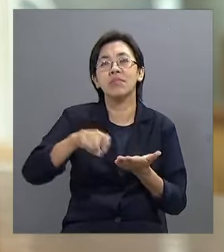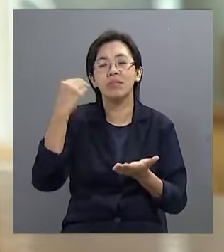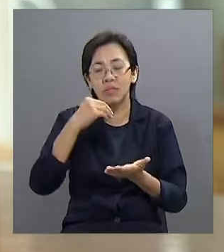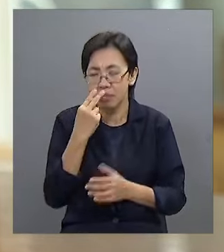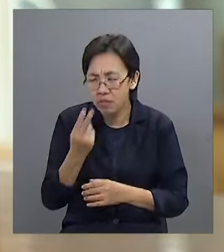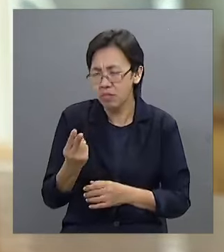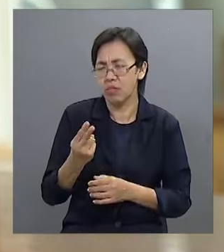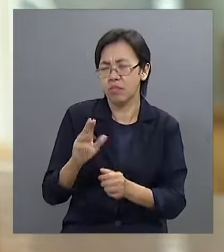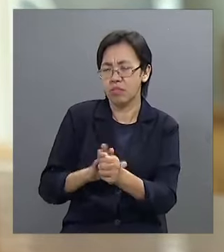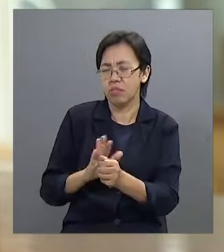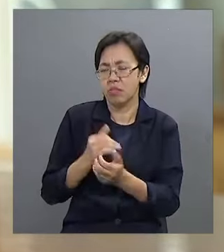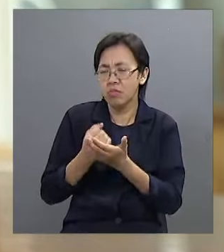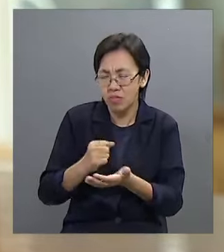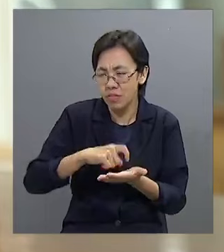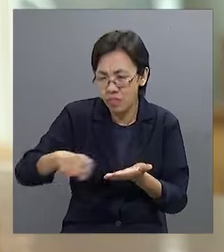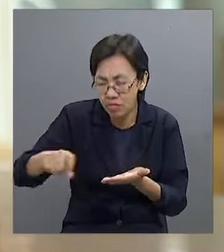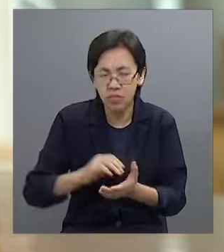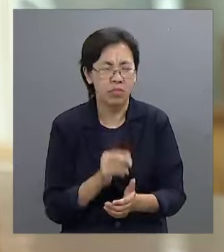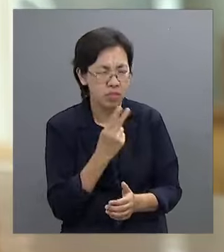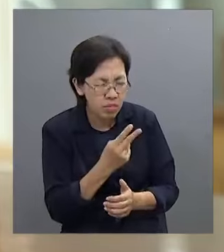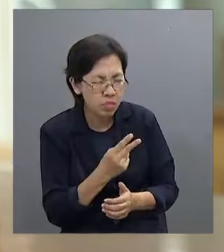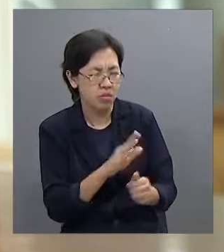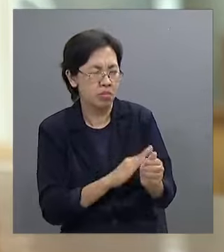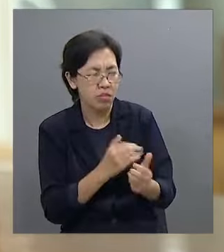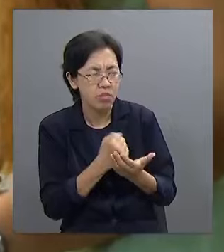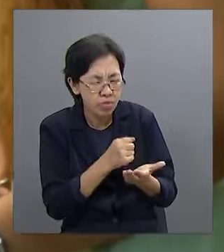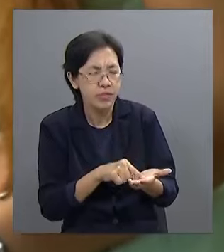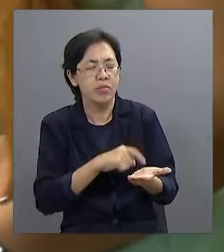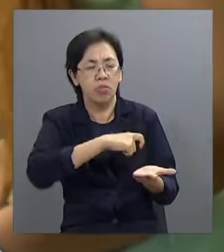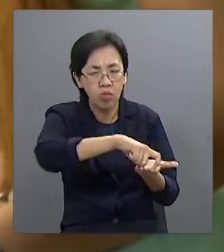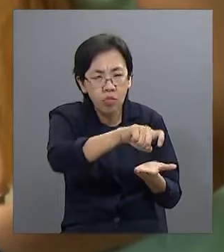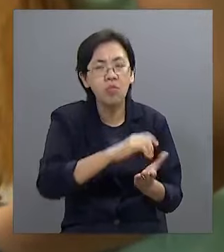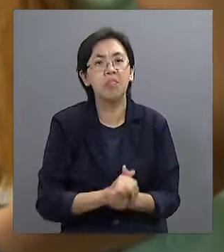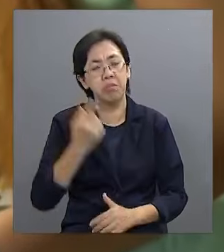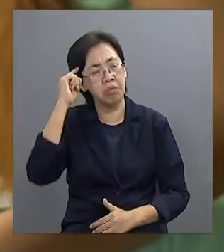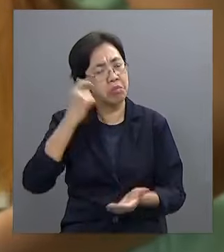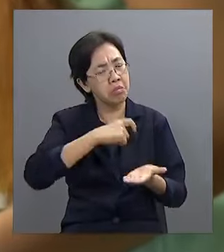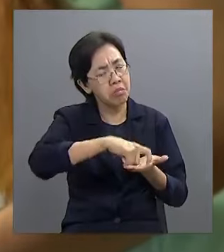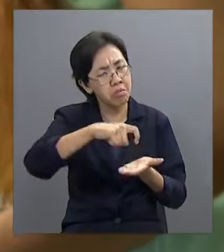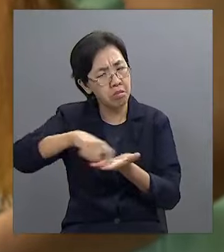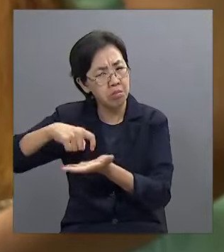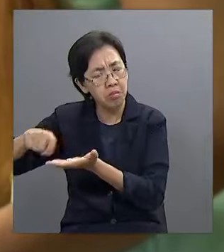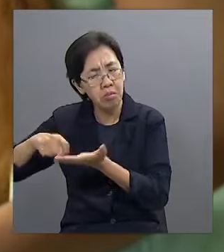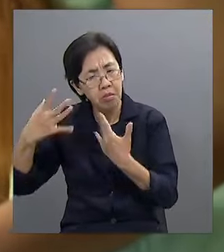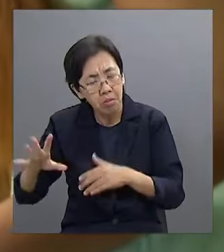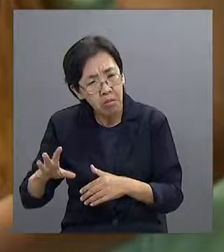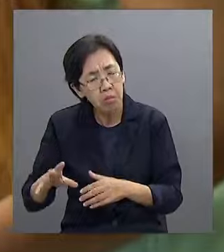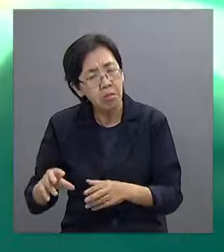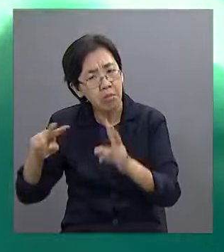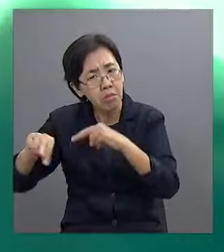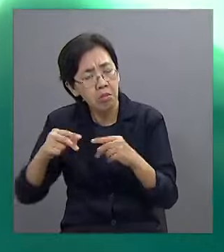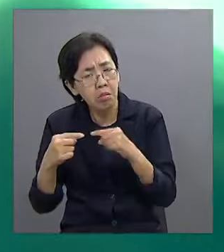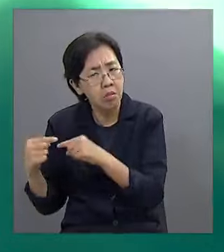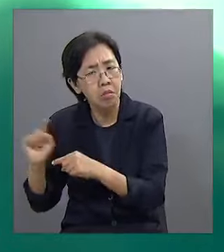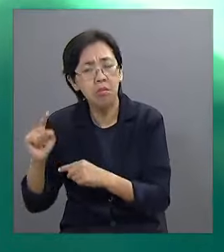สนี้ก็ช่วยแล้วมันพิสูจน์ไม่ได้มันไม่รู้ว่าน้องสิ้นสุดการรักษาตรงไหนน้องมีแล้วเราก็เจอแบบ